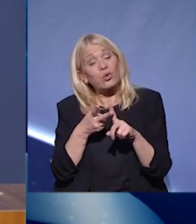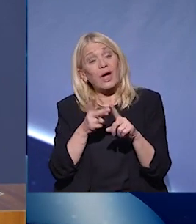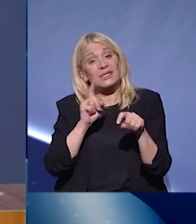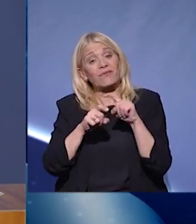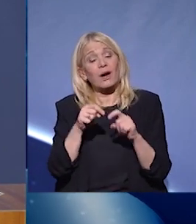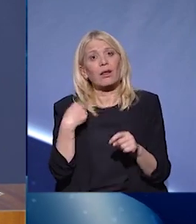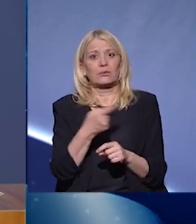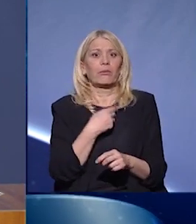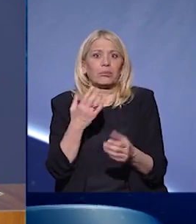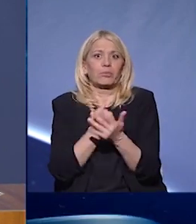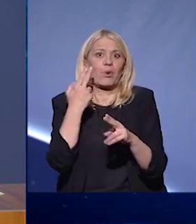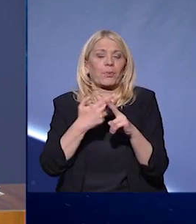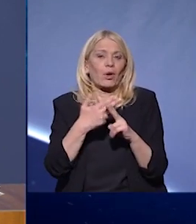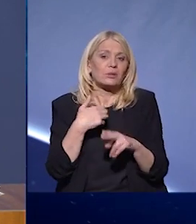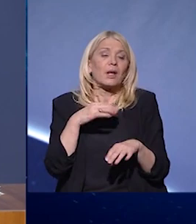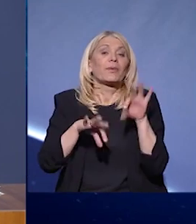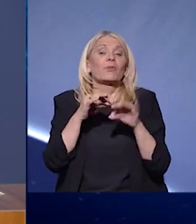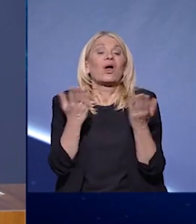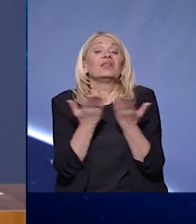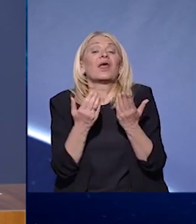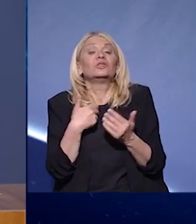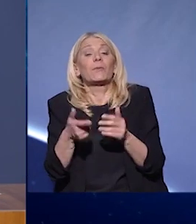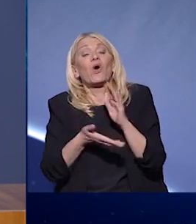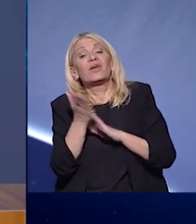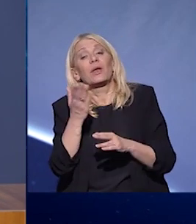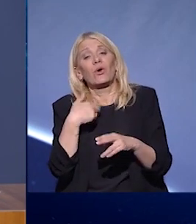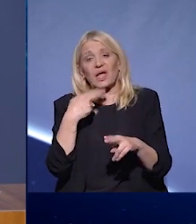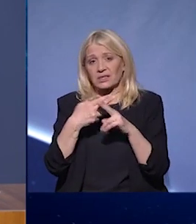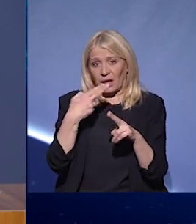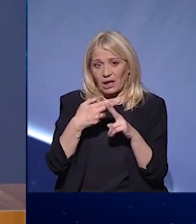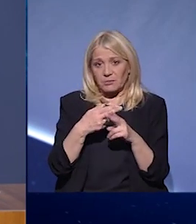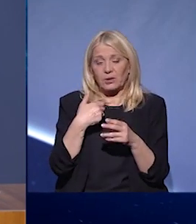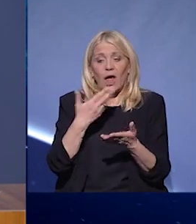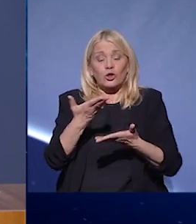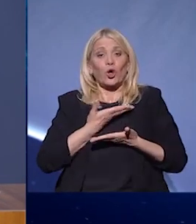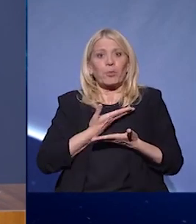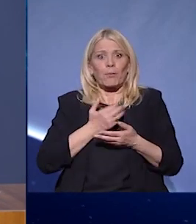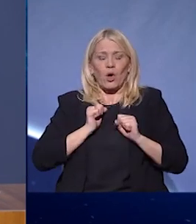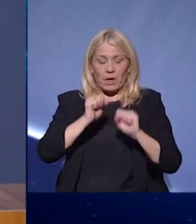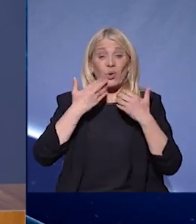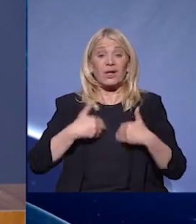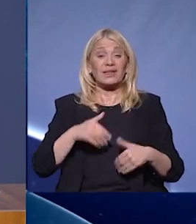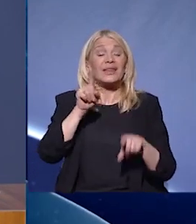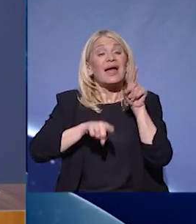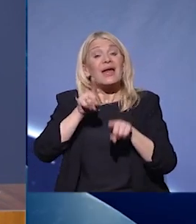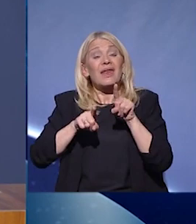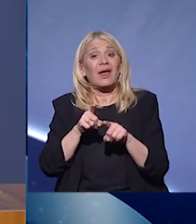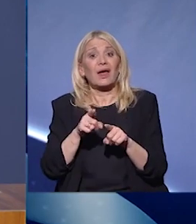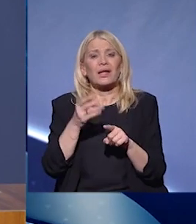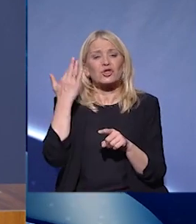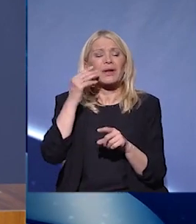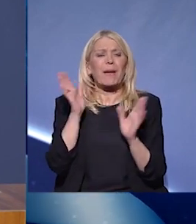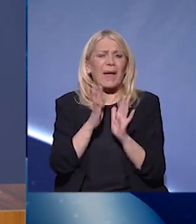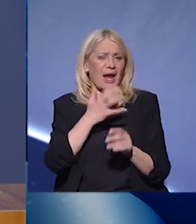se razboljevamo, pa da biramo gde ćemo da idemo da se razbolimo, da steknemo imunitet. Nekada su